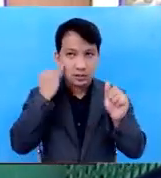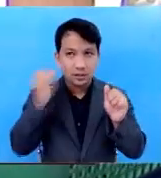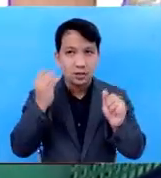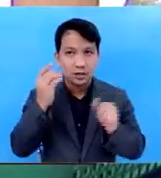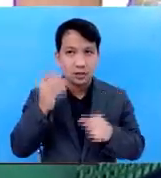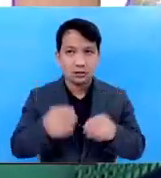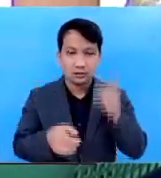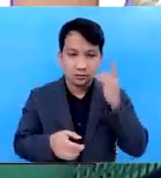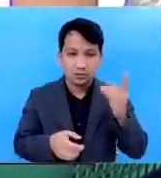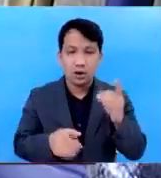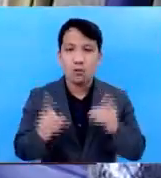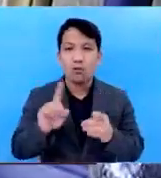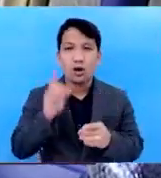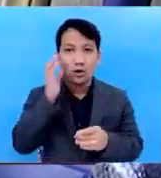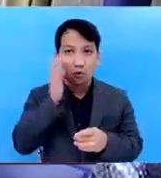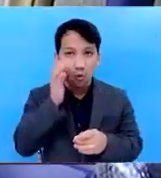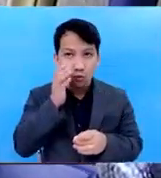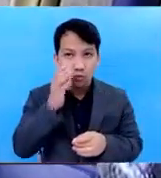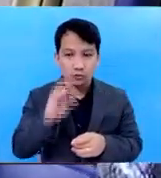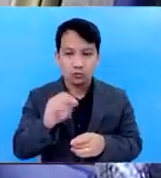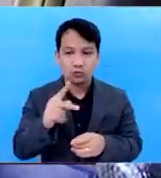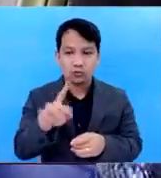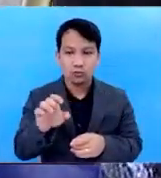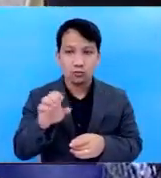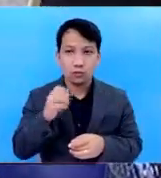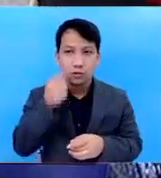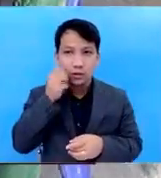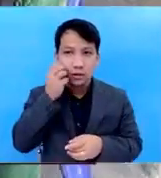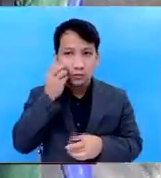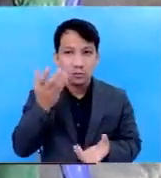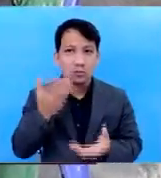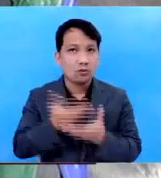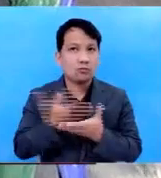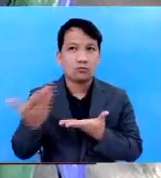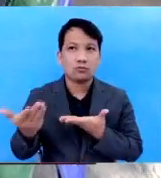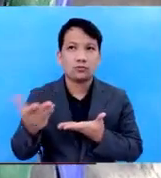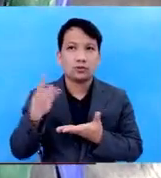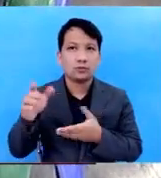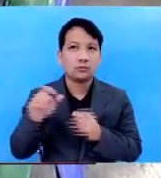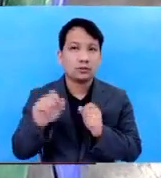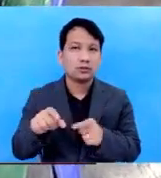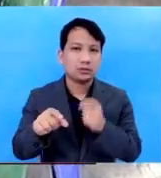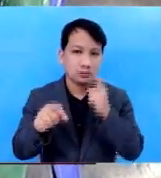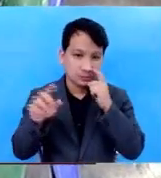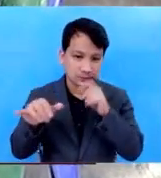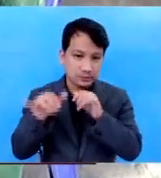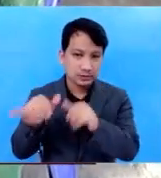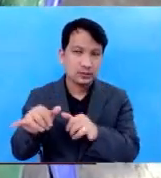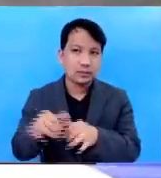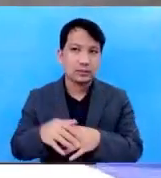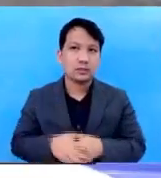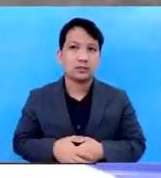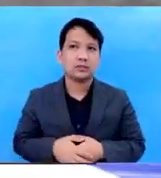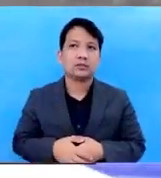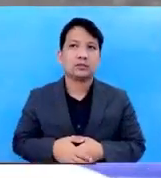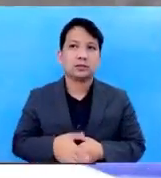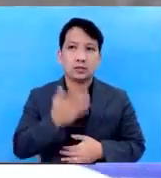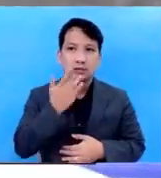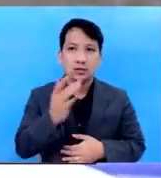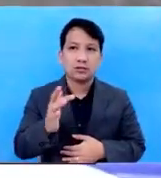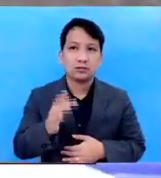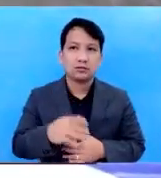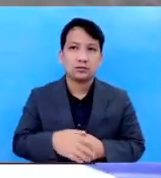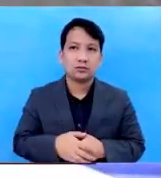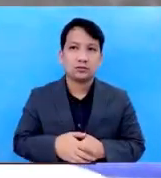ang soft drinks. Pero kanina, wala silang nabili sa tinatambayang tindahan. Masarap kasi pag nag-soft